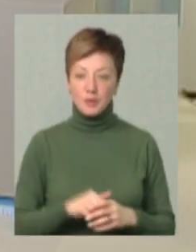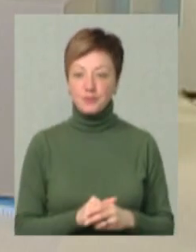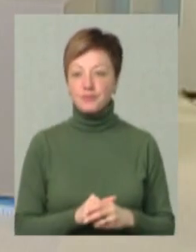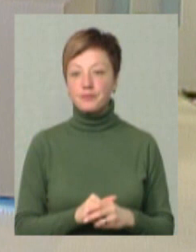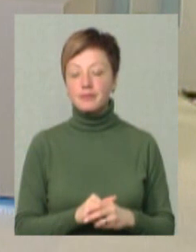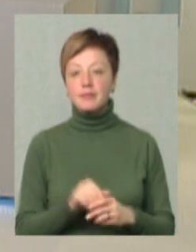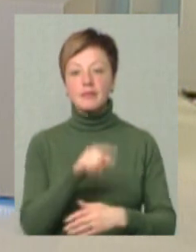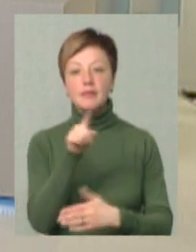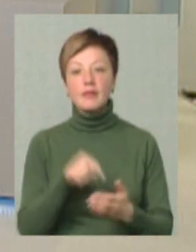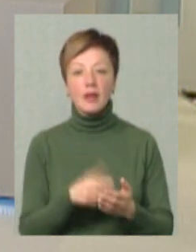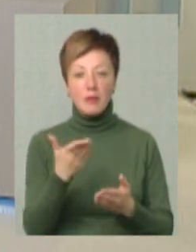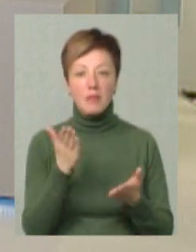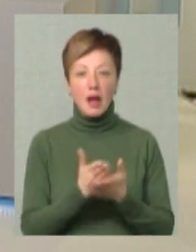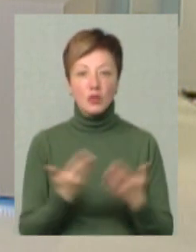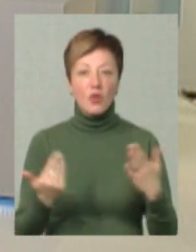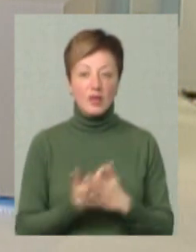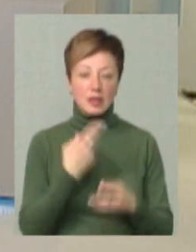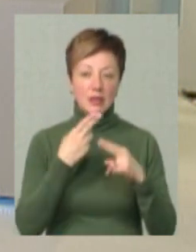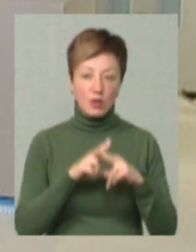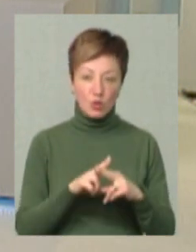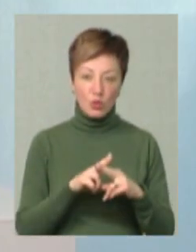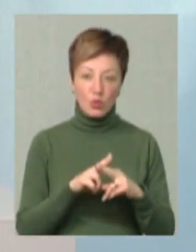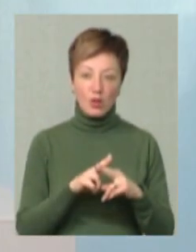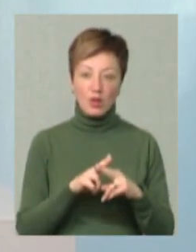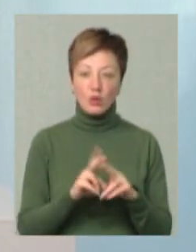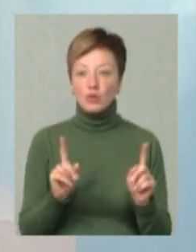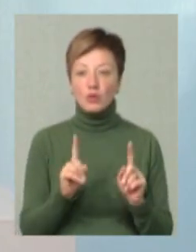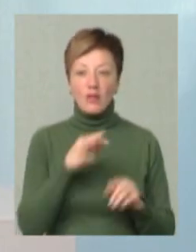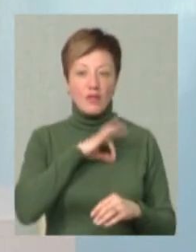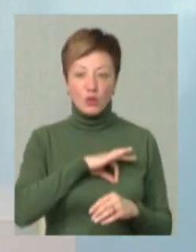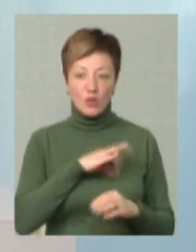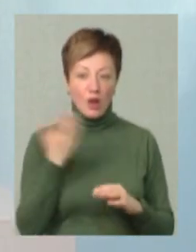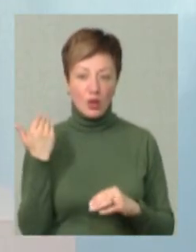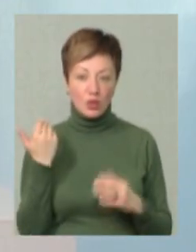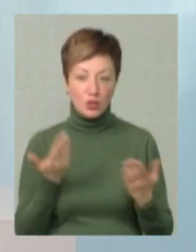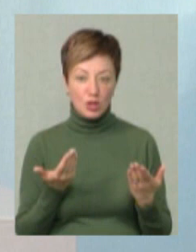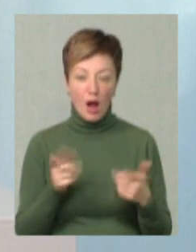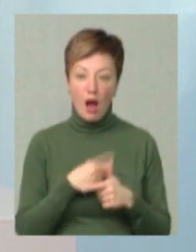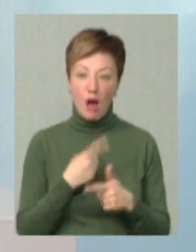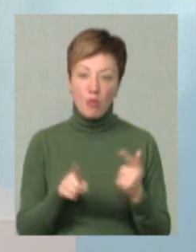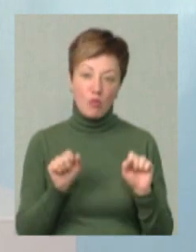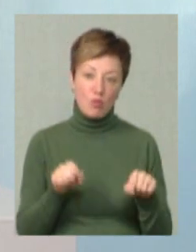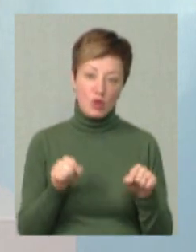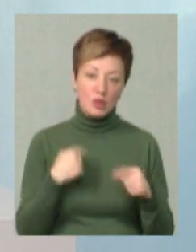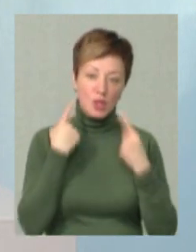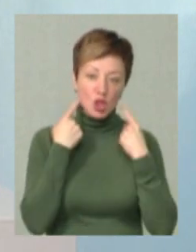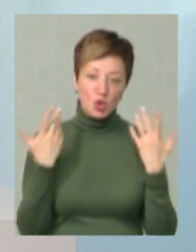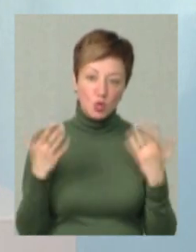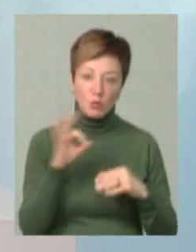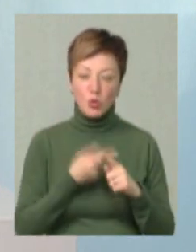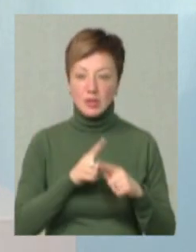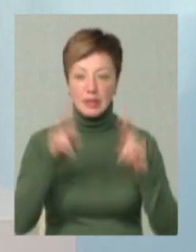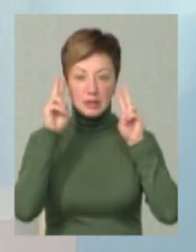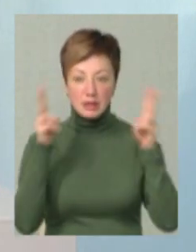маєте якісь новітні технології, чого не використовували до цього, або, може, ми не чули про це і